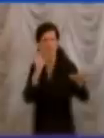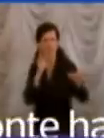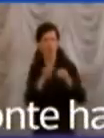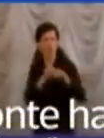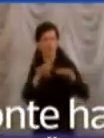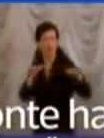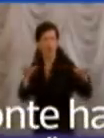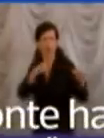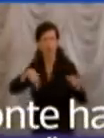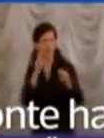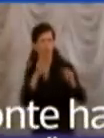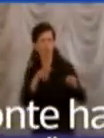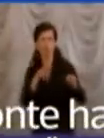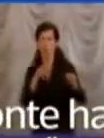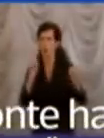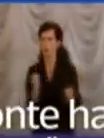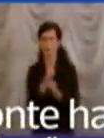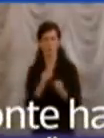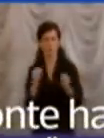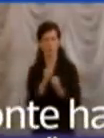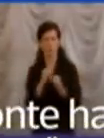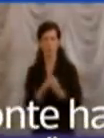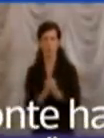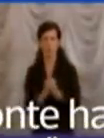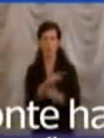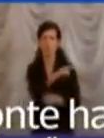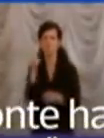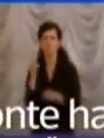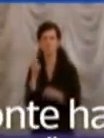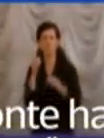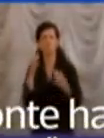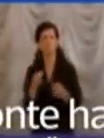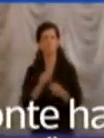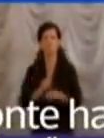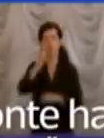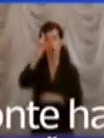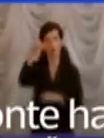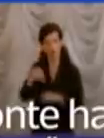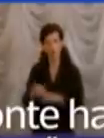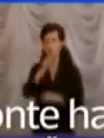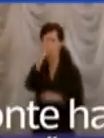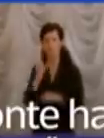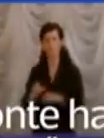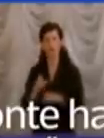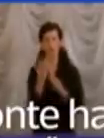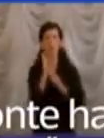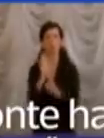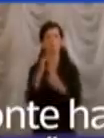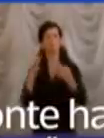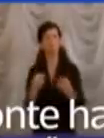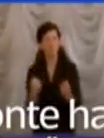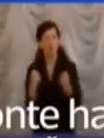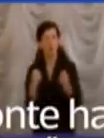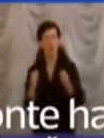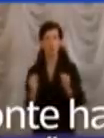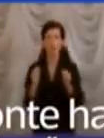in essere in queste prime settimane ha presentato dunque le linee guida per la fase due il premier